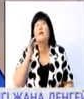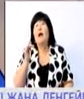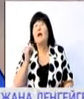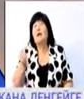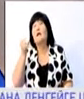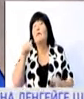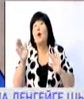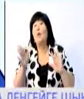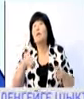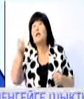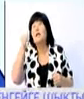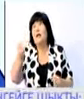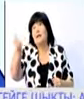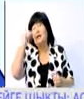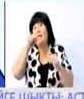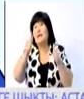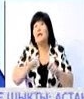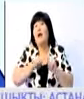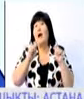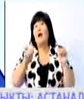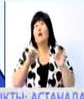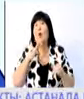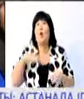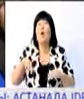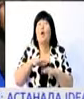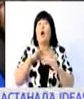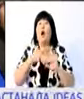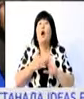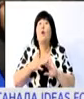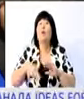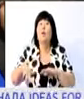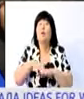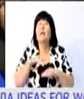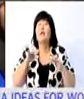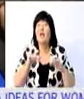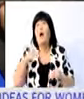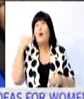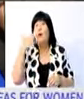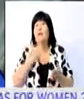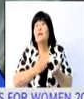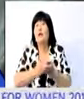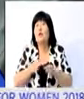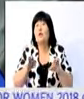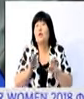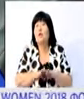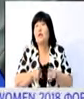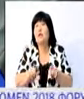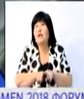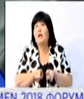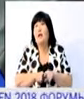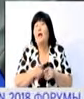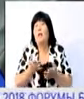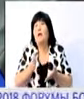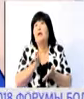тағылым өткенге тағзым. Ескерткіштің ашылу рәсімінен соң көпшілік ауыл орталығына жиналды. Мақсат саяси жүйенің салқыны салдарынан